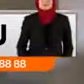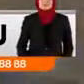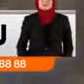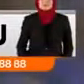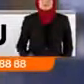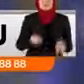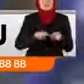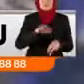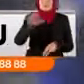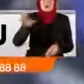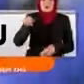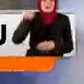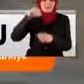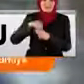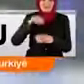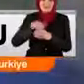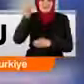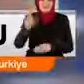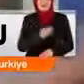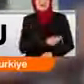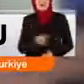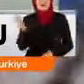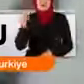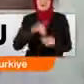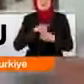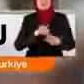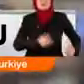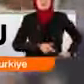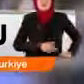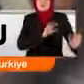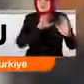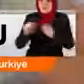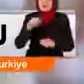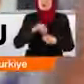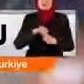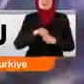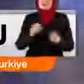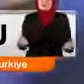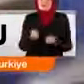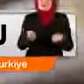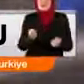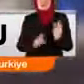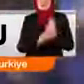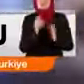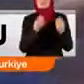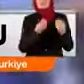molis vekil kaçtı meclis güvenliği onu yakalamak için elinden geleni yapsa da başaramadı